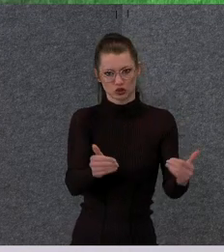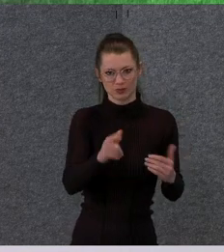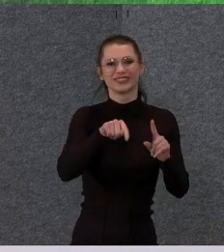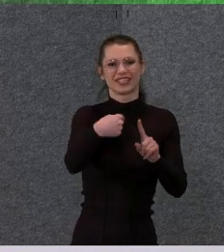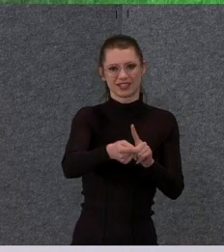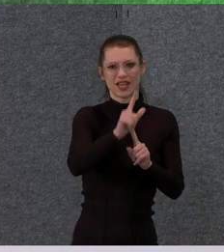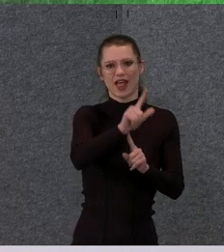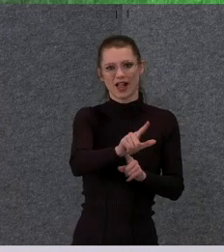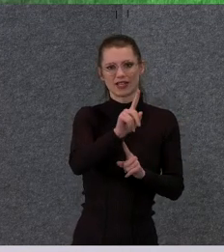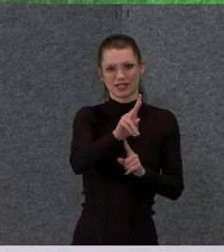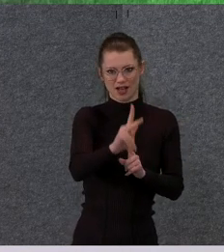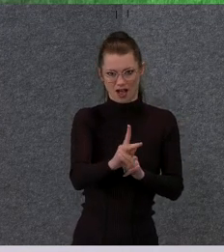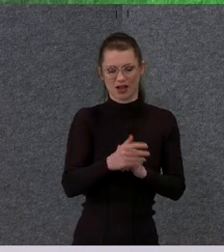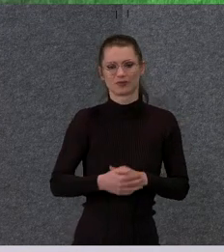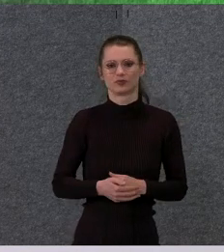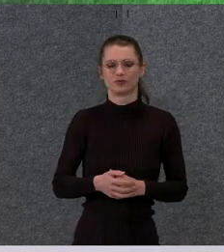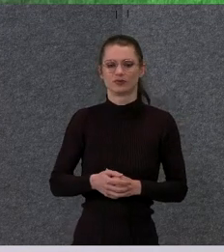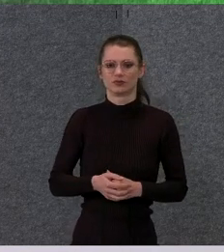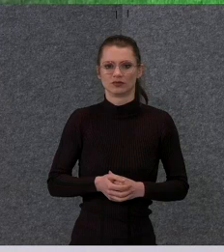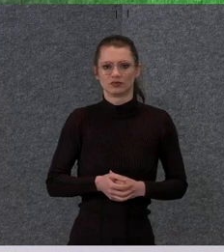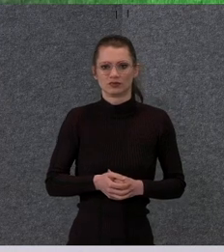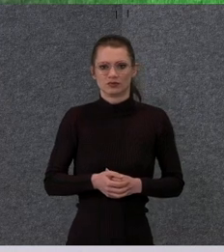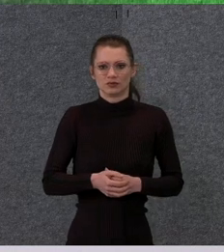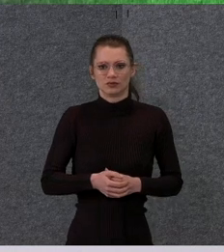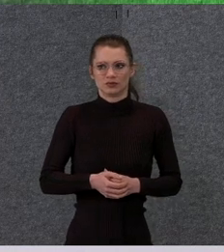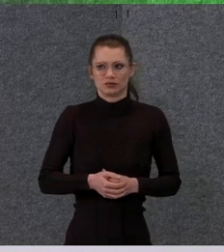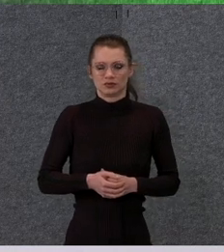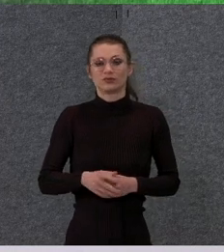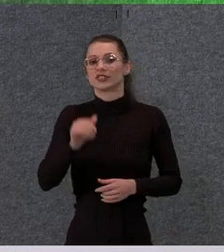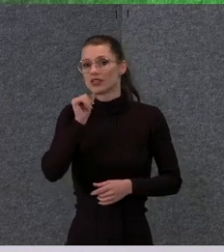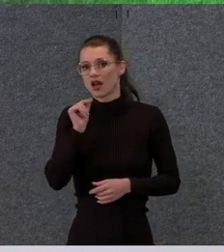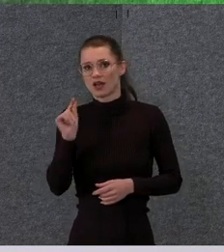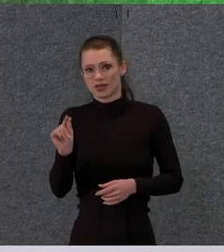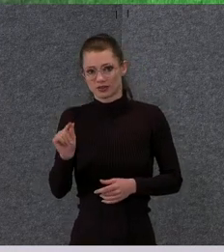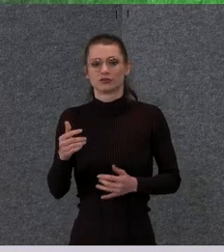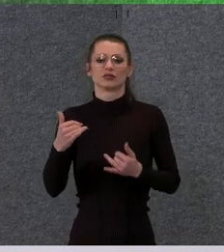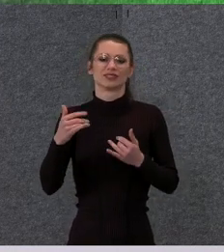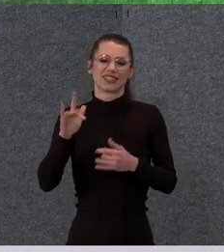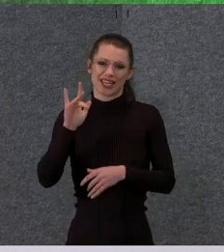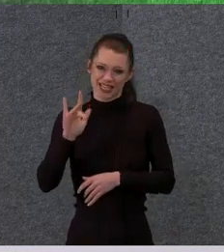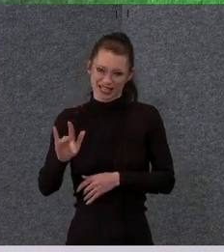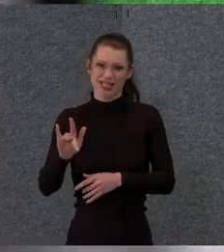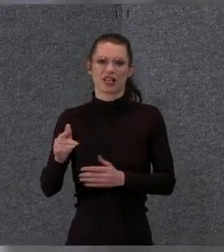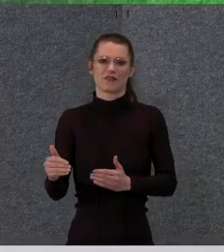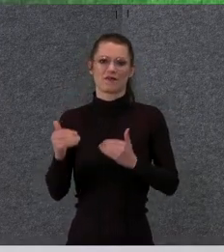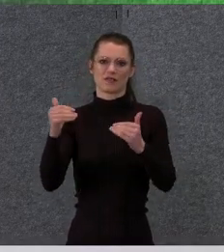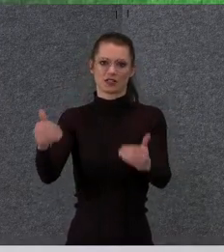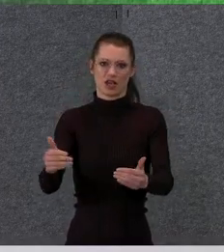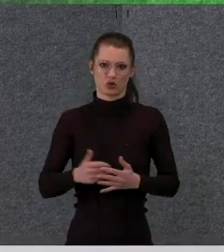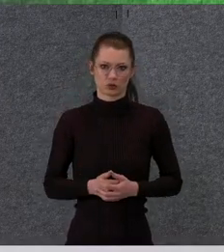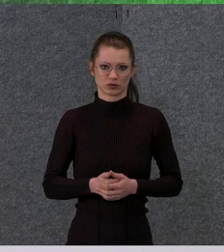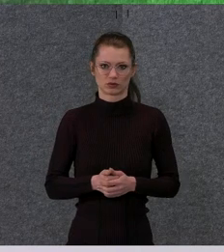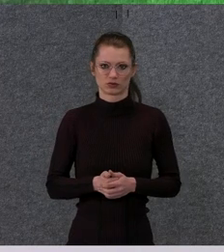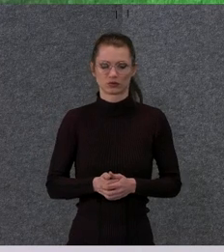LDK, für eine Vertagung auf die nächste LDK zu plädieren. Mit Nein stimmt ihr gegen die Vertagung und für